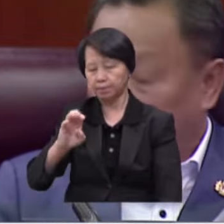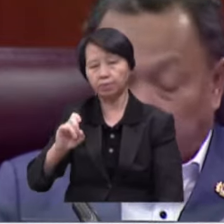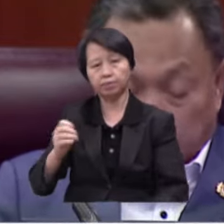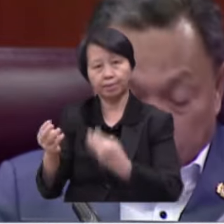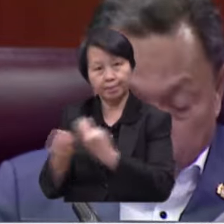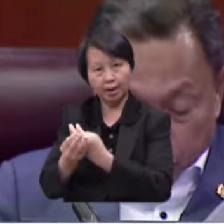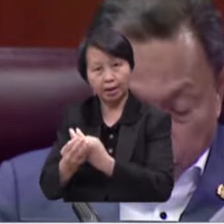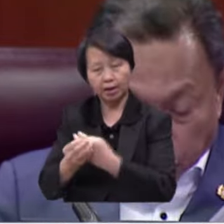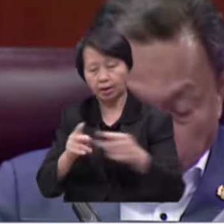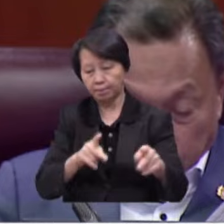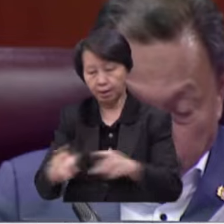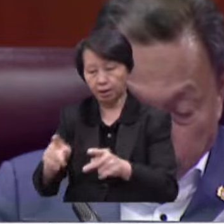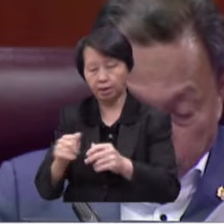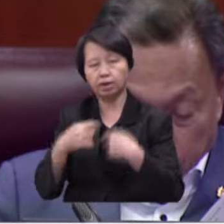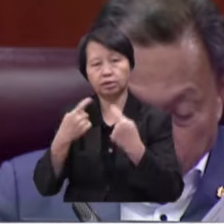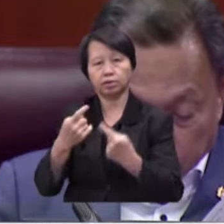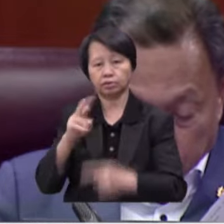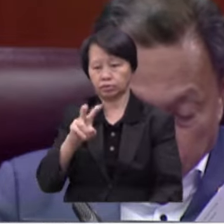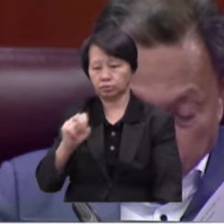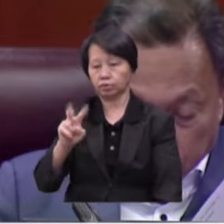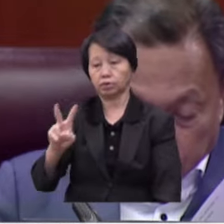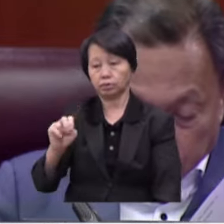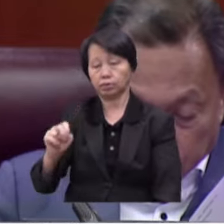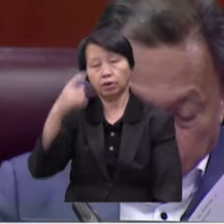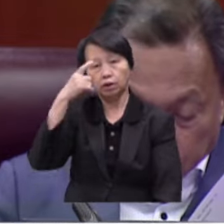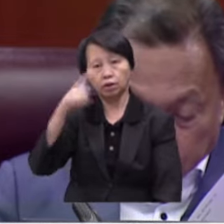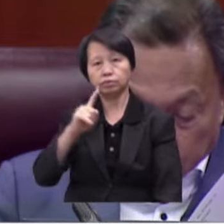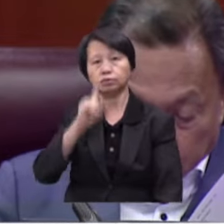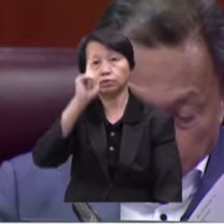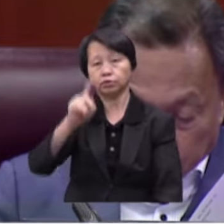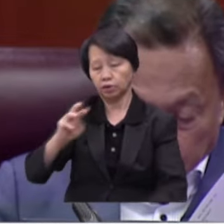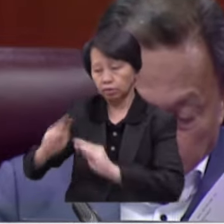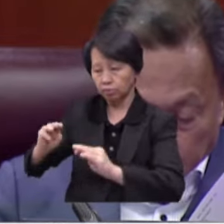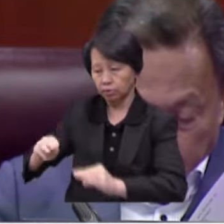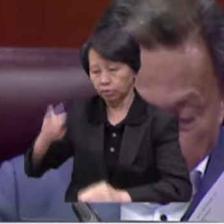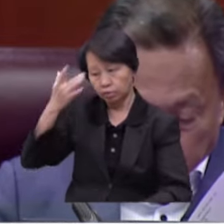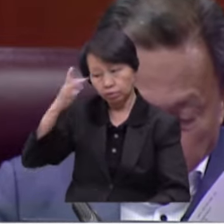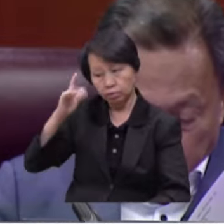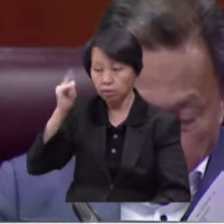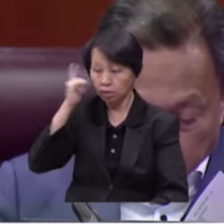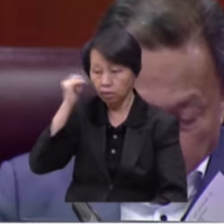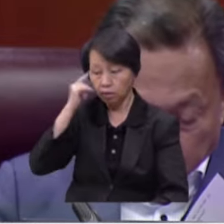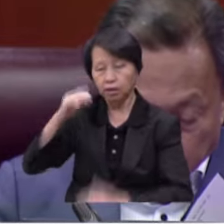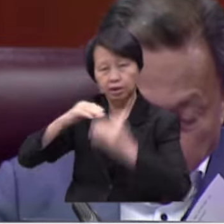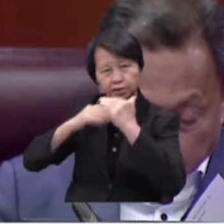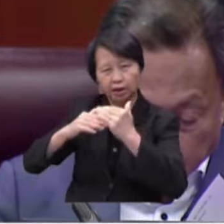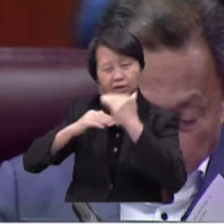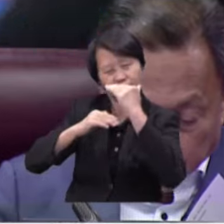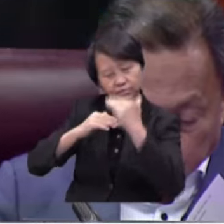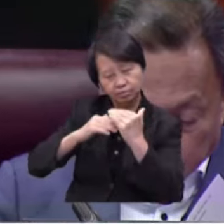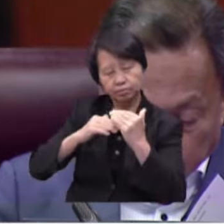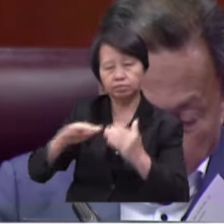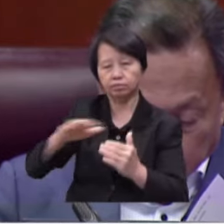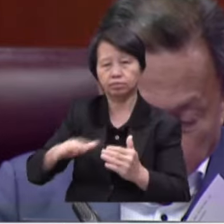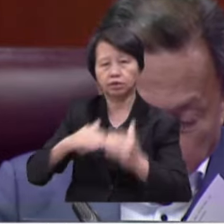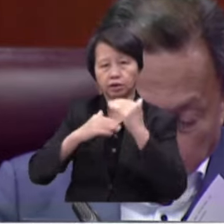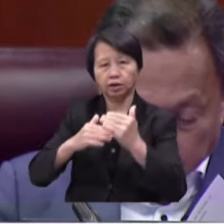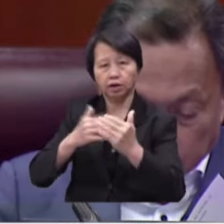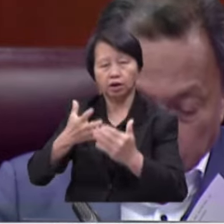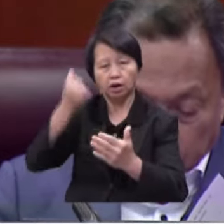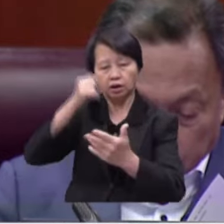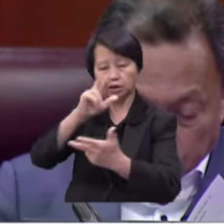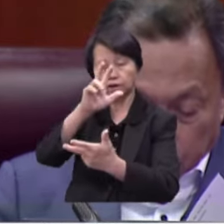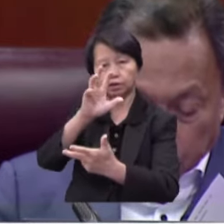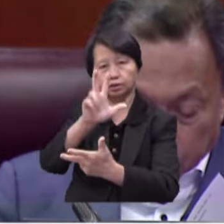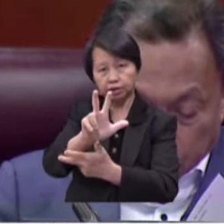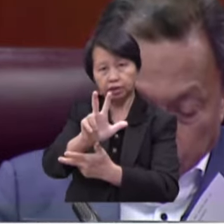dengan izin dengan sejak 2020 untuk memastikan murid menguasai sekurang-kurangnya tahap minimum yaitu tahap penguasaan